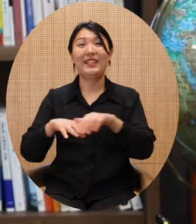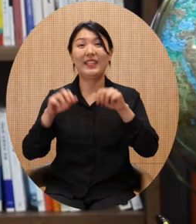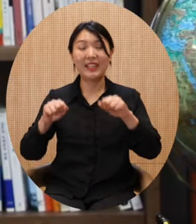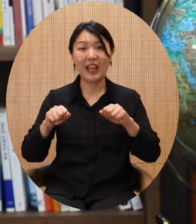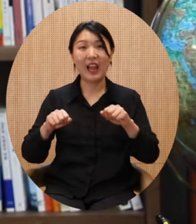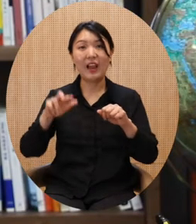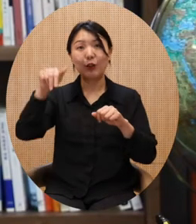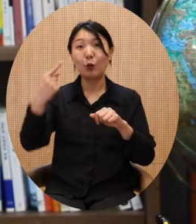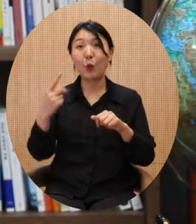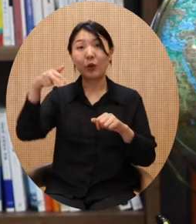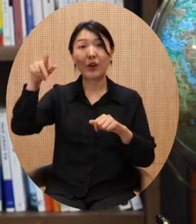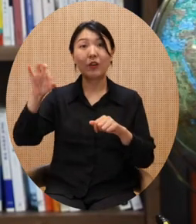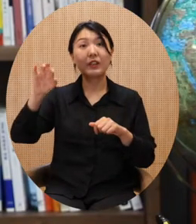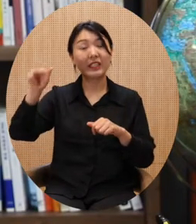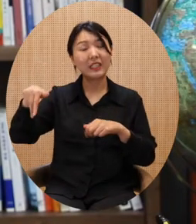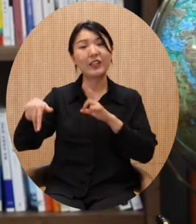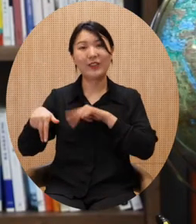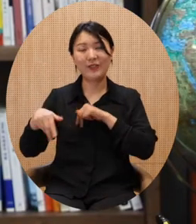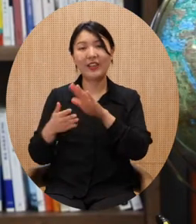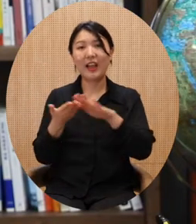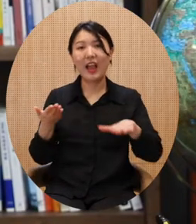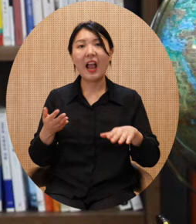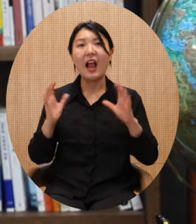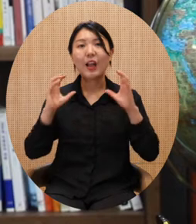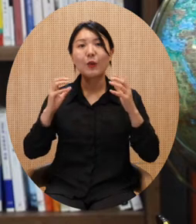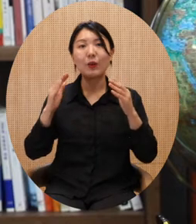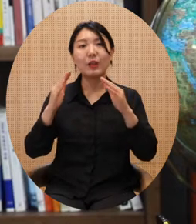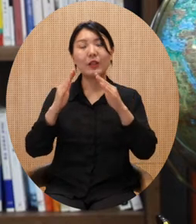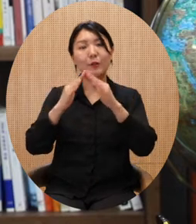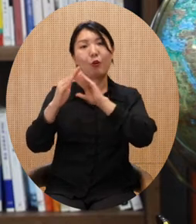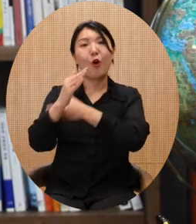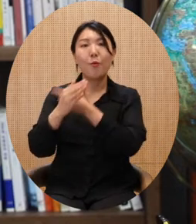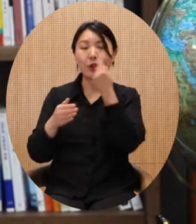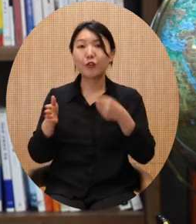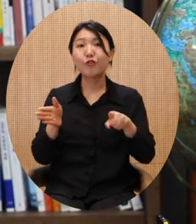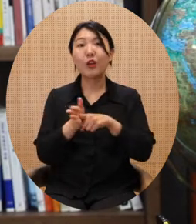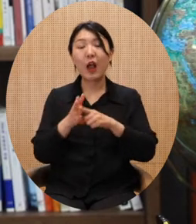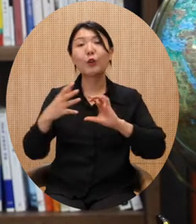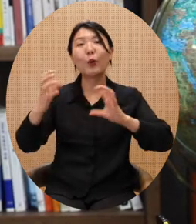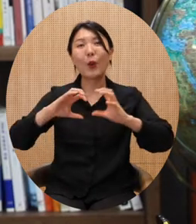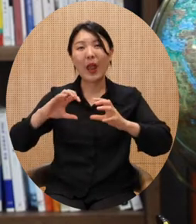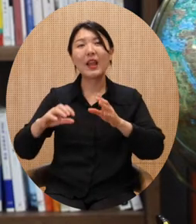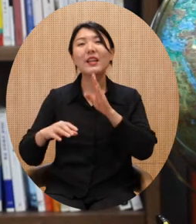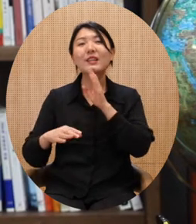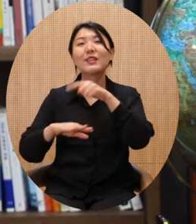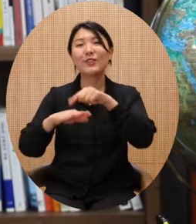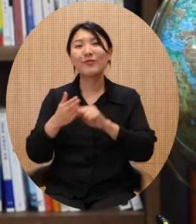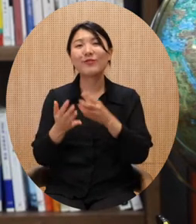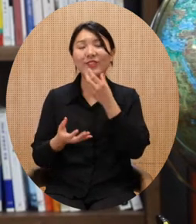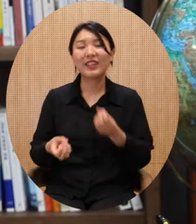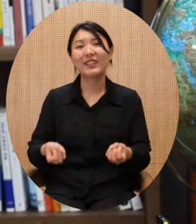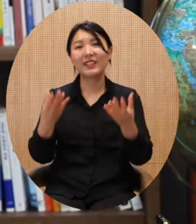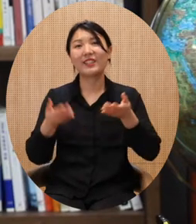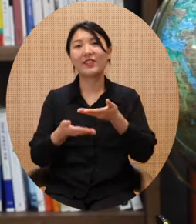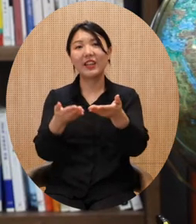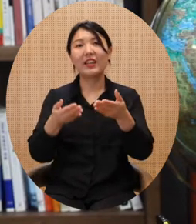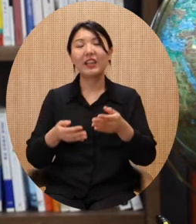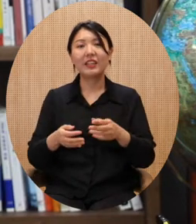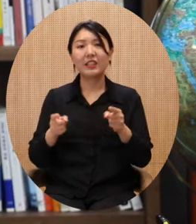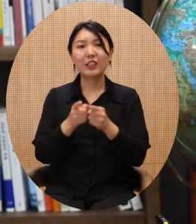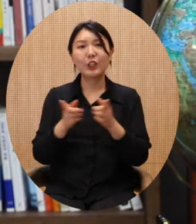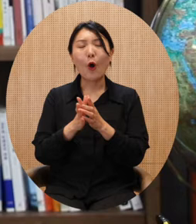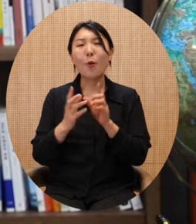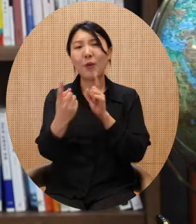안녕하십니까. 조정식 국회의원입니다. 아동주거권 보장을 위한 정책토론회를 진심으로 축하드립니다.